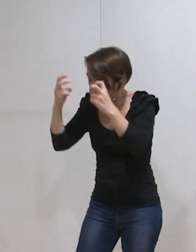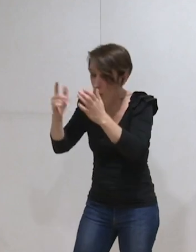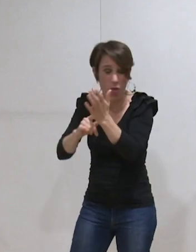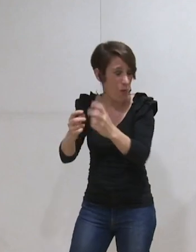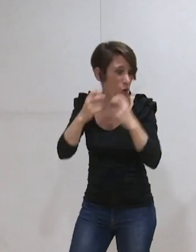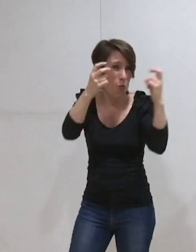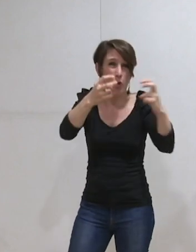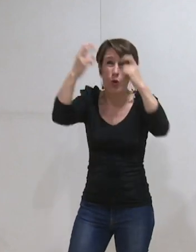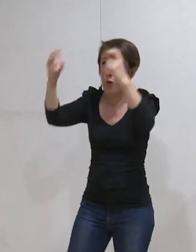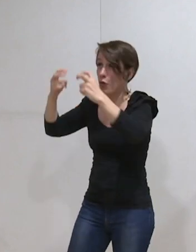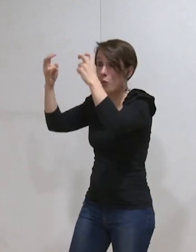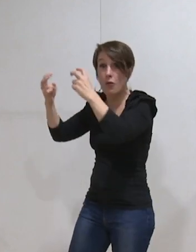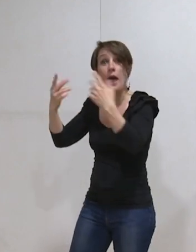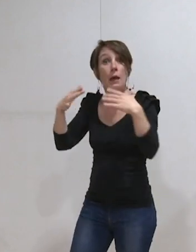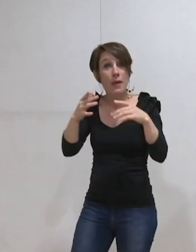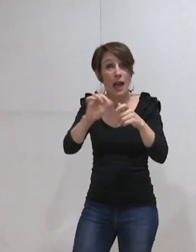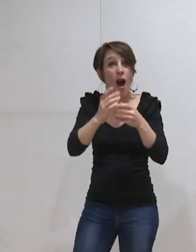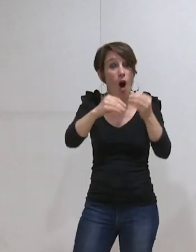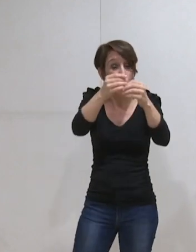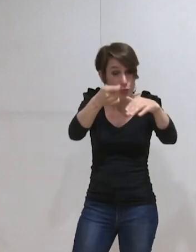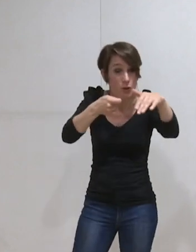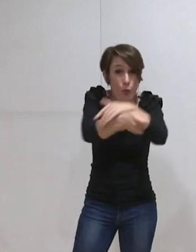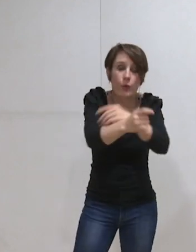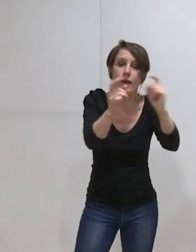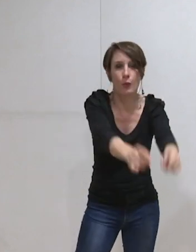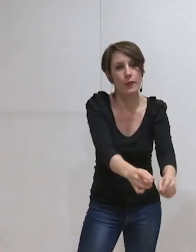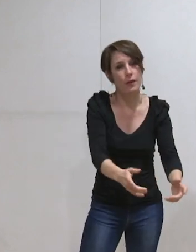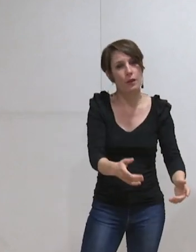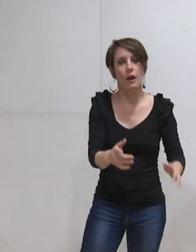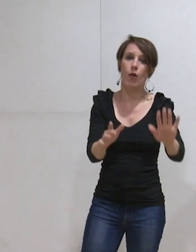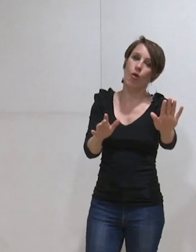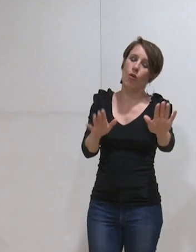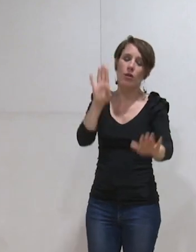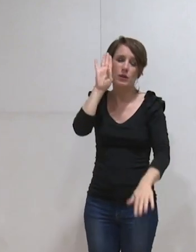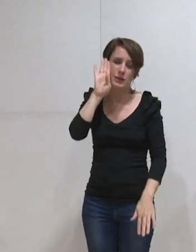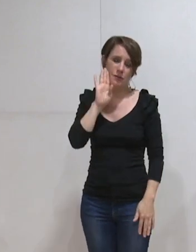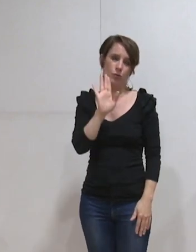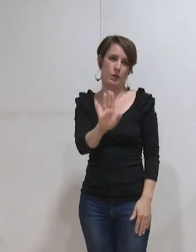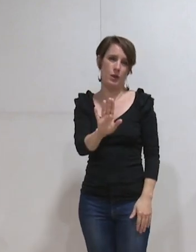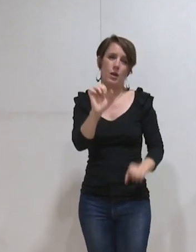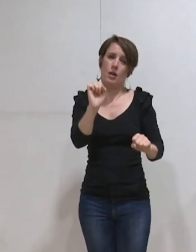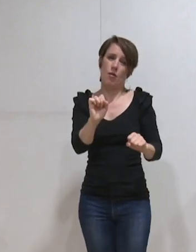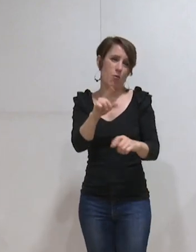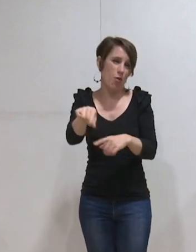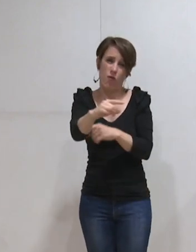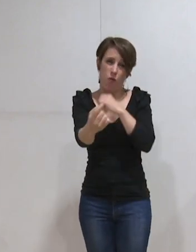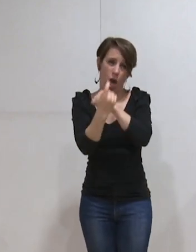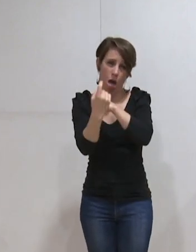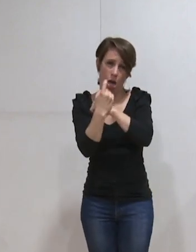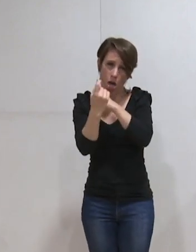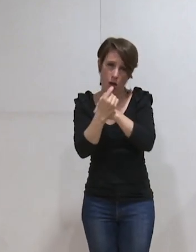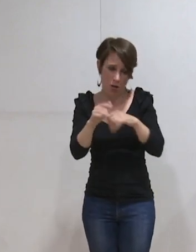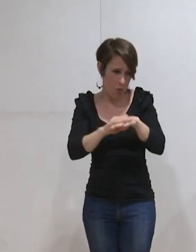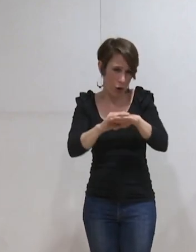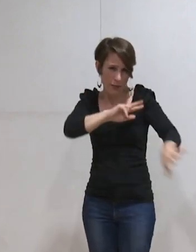acteurs culturel alors je pense qu'il faut revenir à un petit peu de retenue quand on remet en cause la politique qui est menée par la Ville de Grenoble